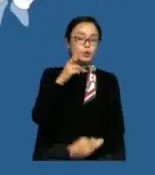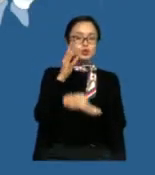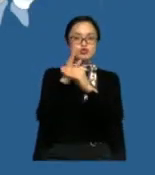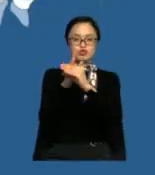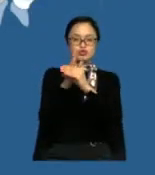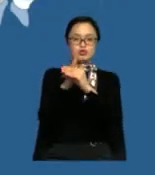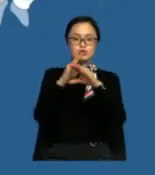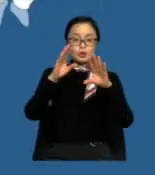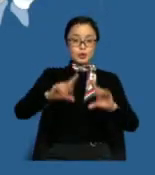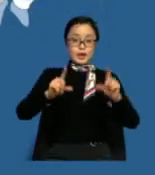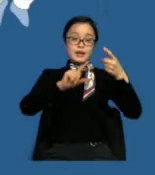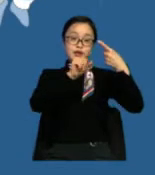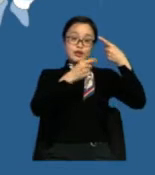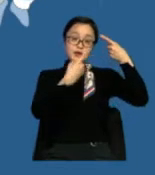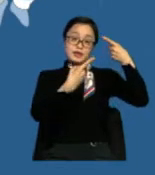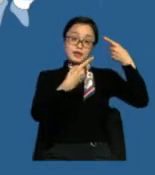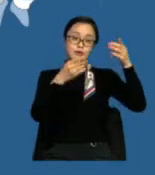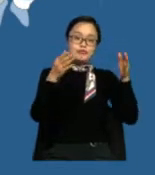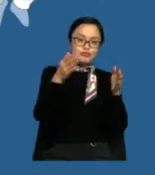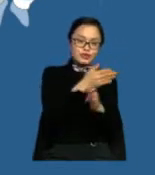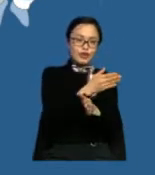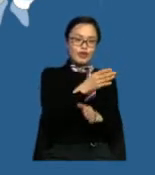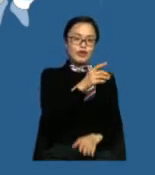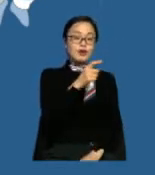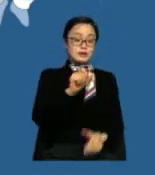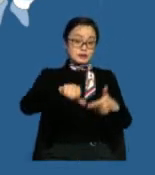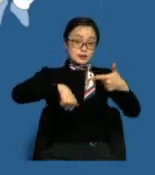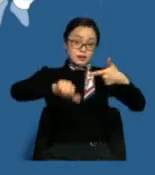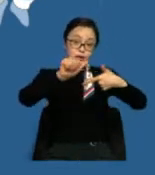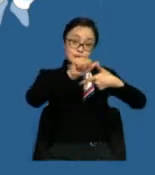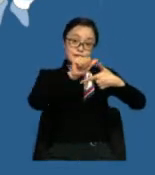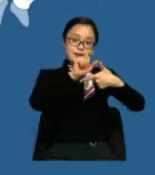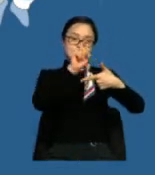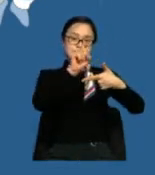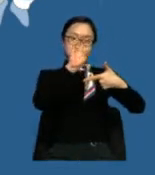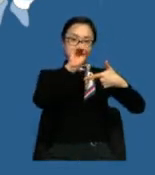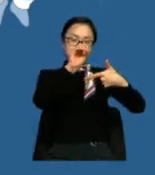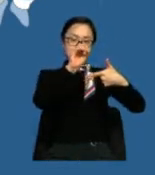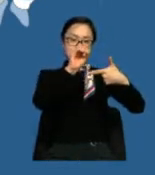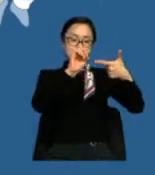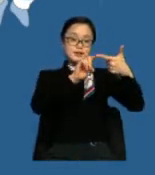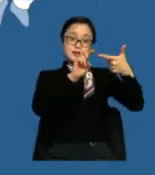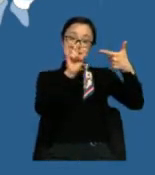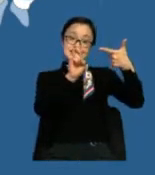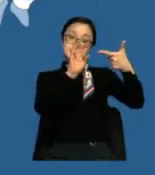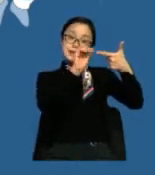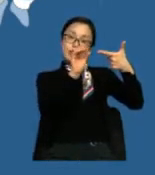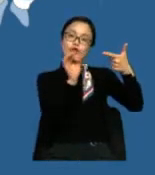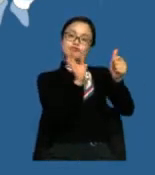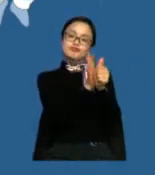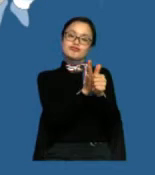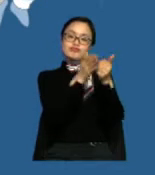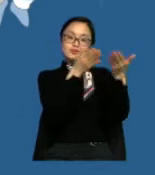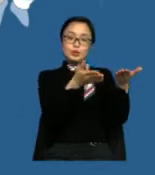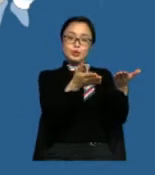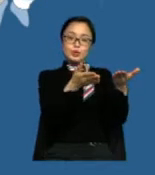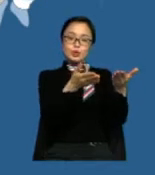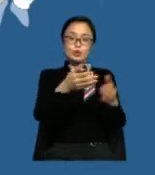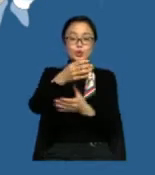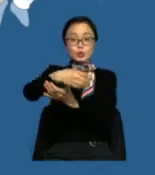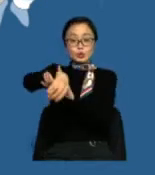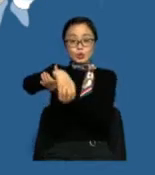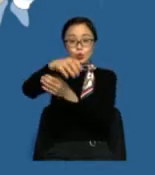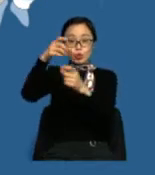첫째 출산 c 각각 10만원 20만원 의 장려금을 지원하고 종로구는 7월 1일부터 30만 원을